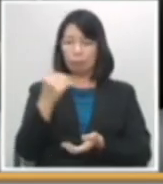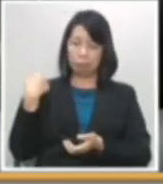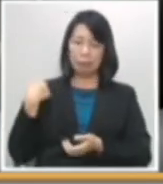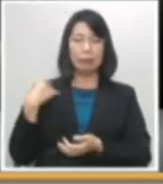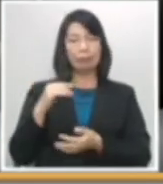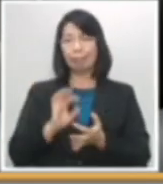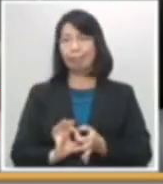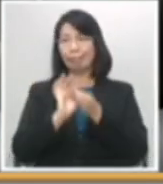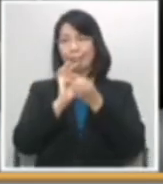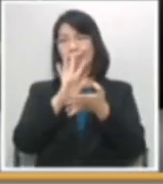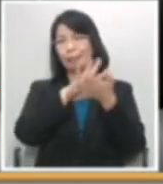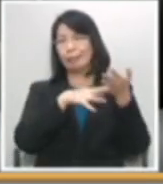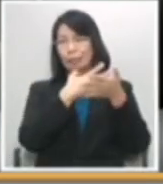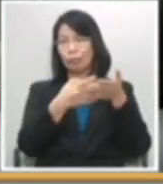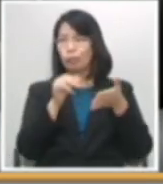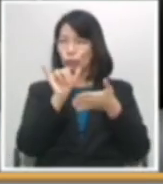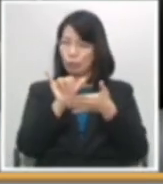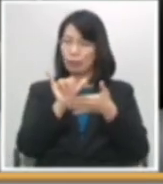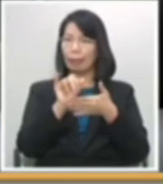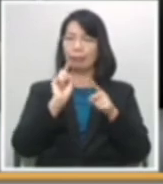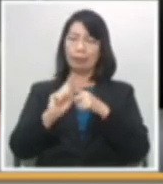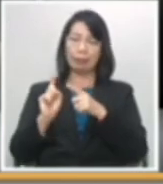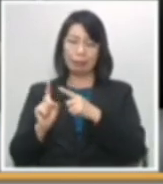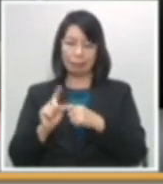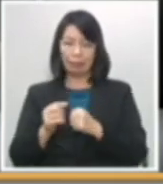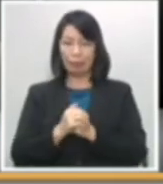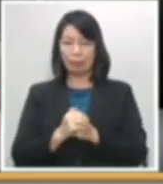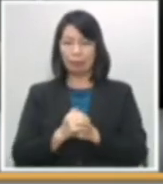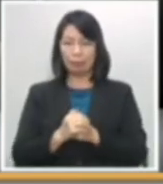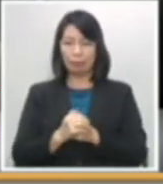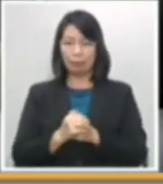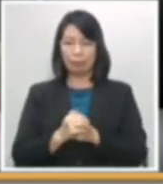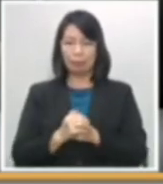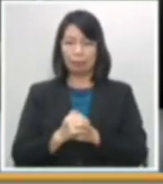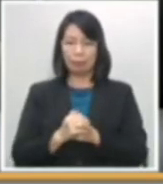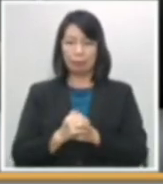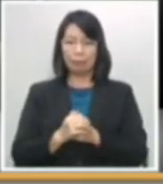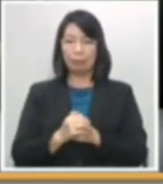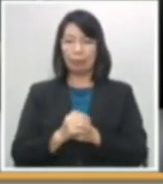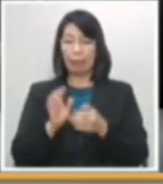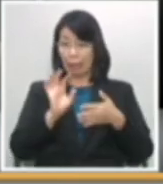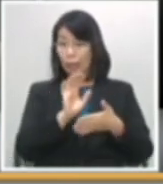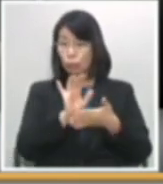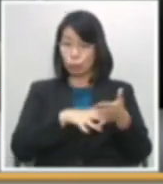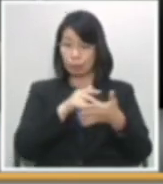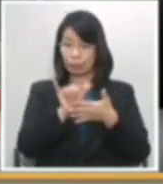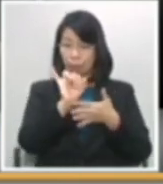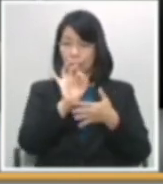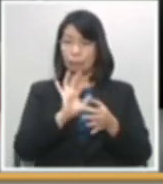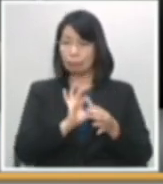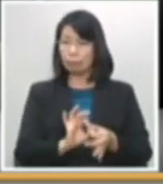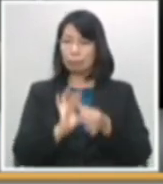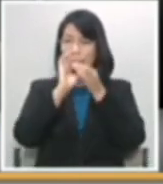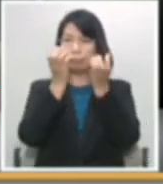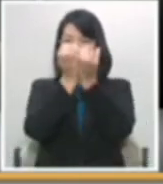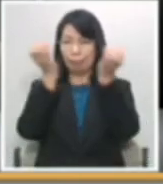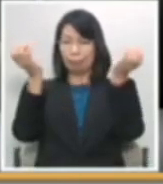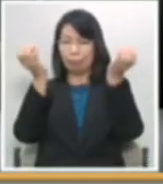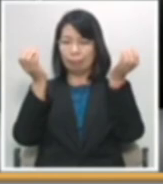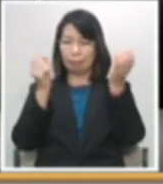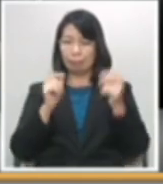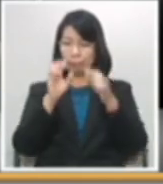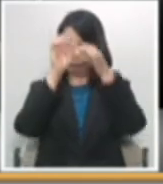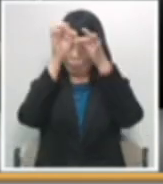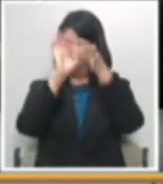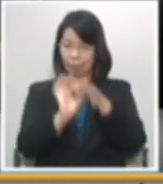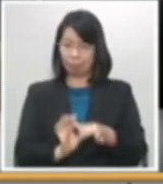ครับต้นเหตุของงบประมาณที่มันยุ่งยากตอนนี้คือต้นเหตุมาจากรัฐธรรมนูญนั่นแหละครับเขียนไปเขียนมามัดไปมัดมาหาท